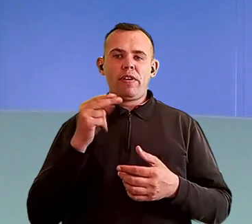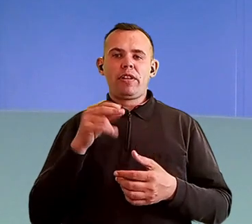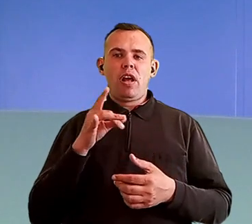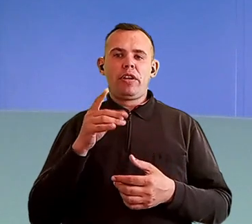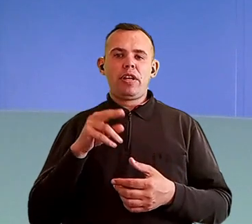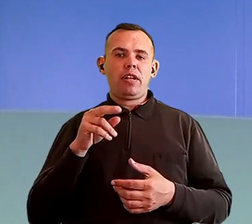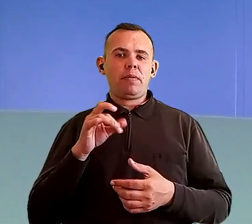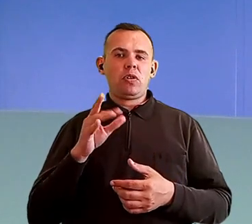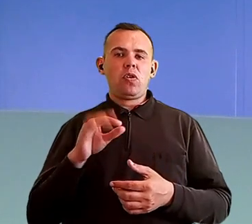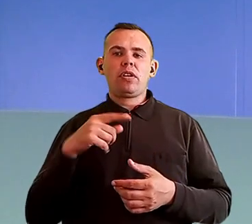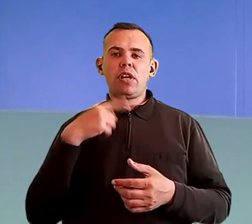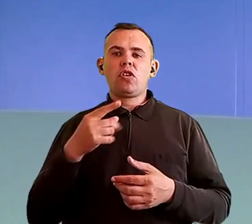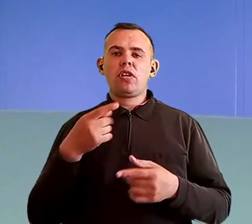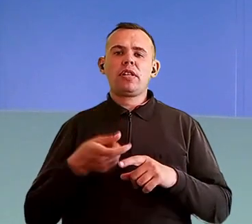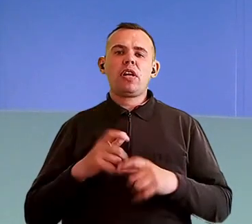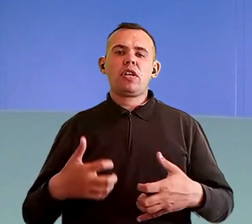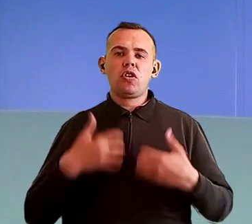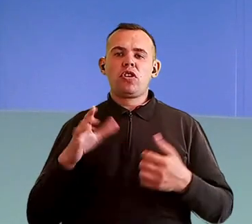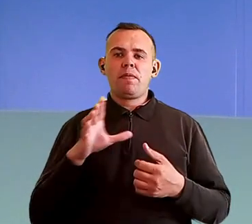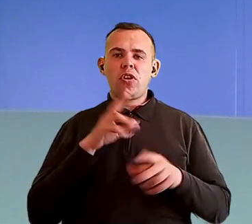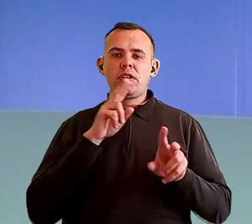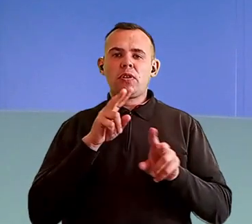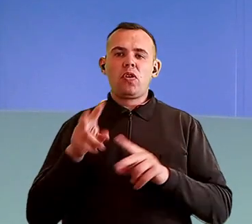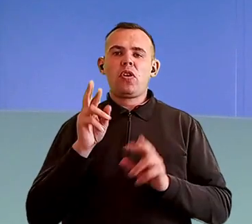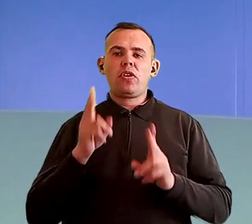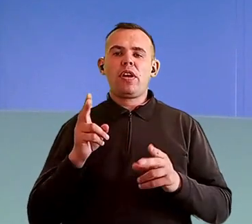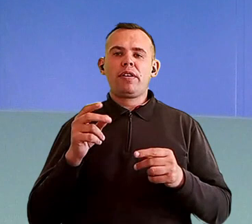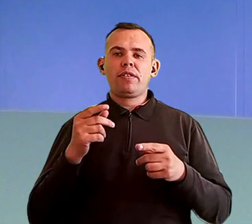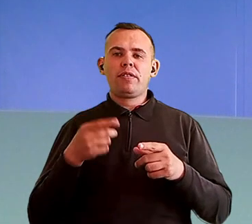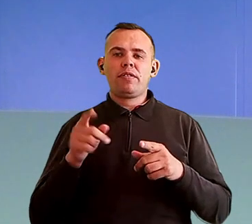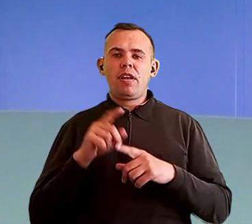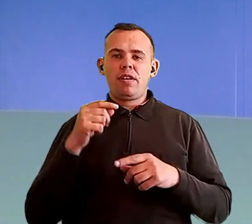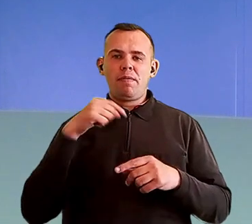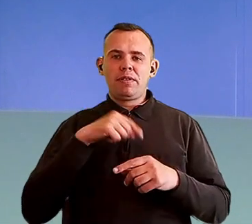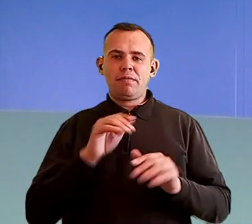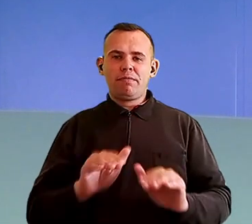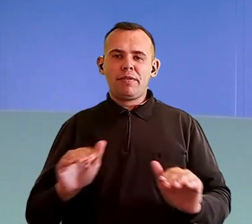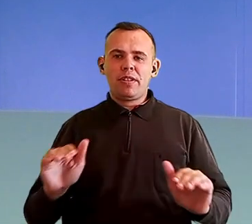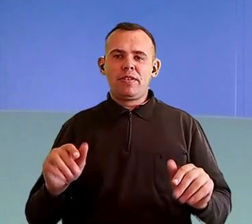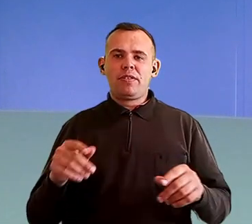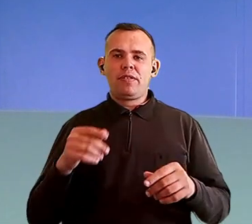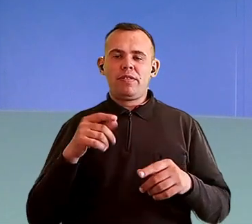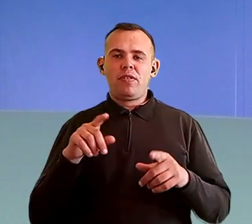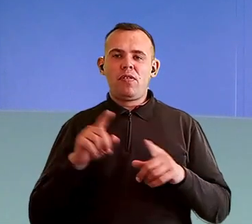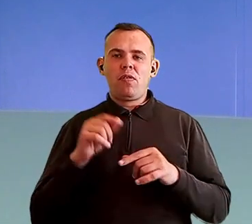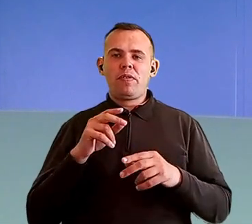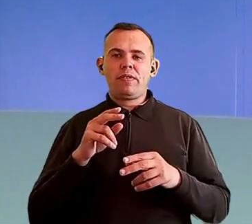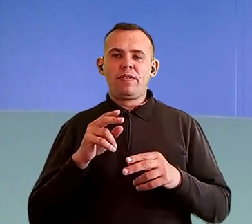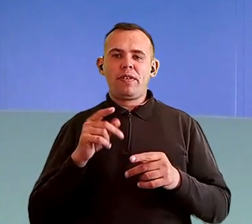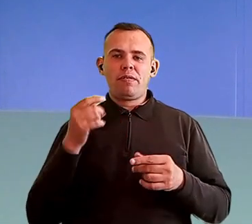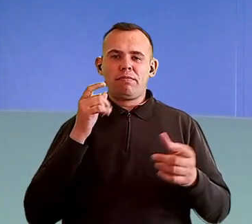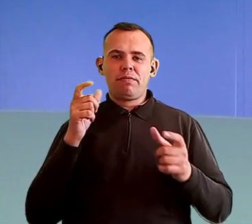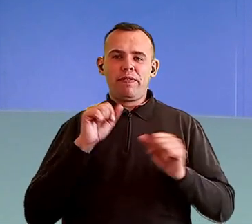Кажуть, найстрашніше було спостерігати, як змінюється емоційний стан малечі, бо навіть в укритті чули вибухи. У Черкасах